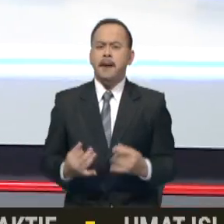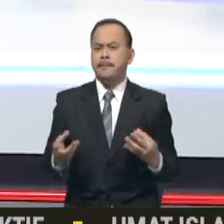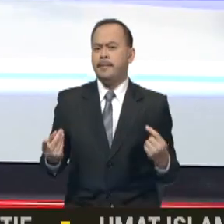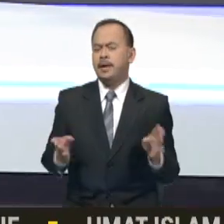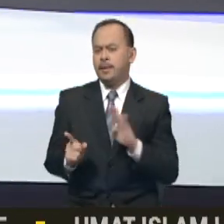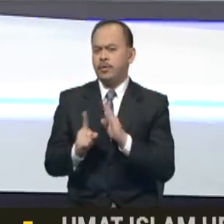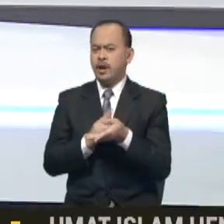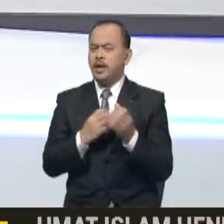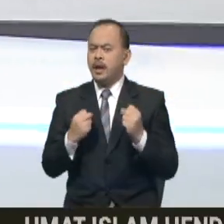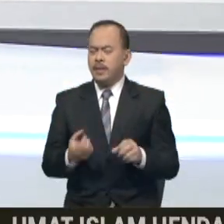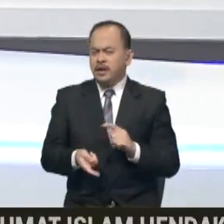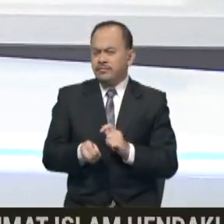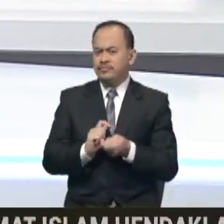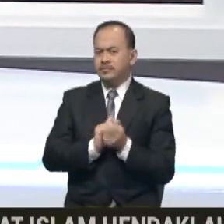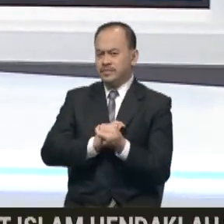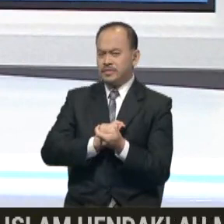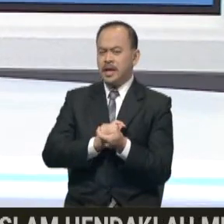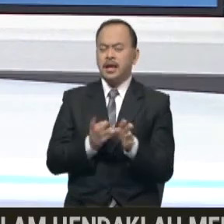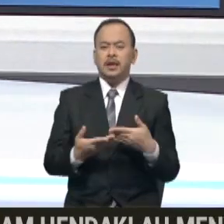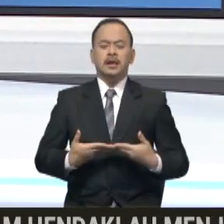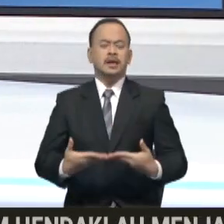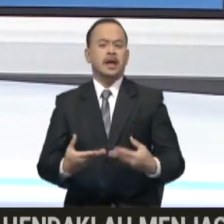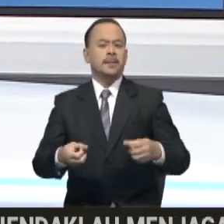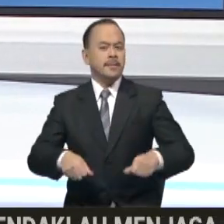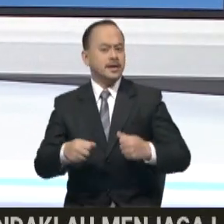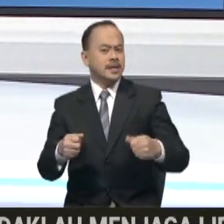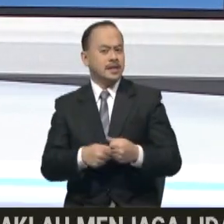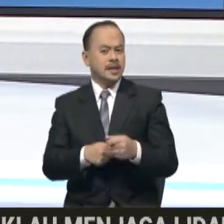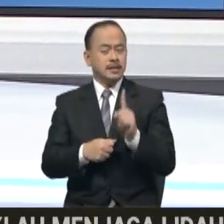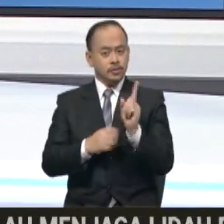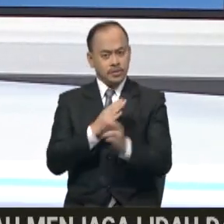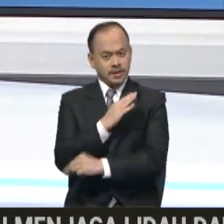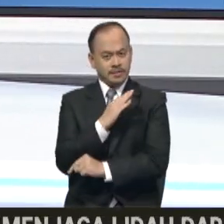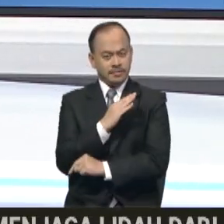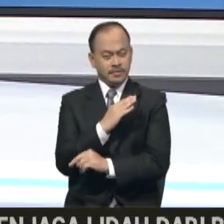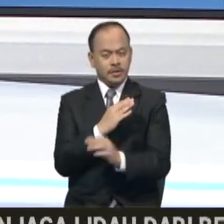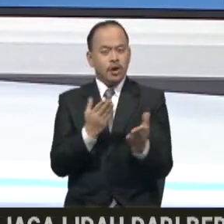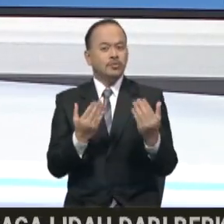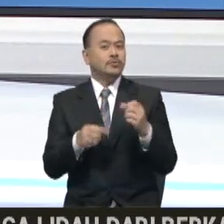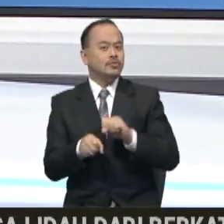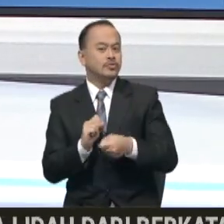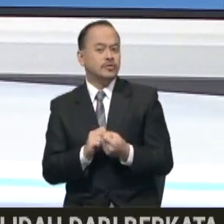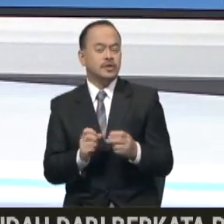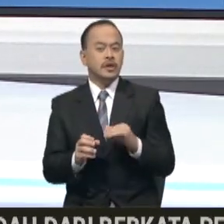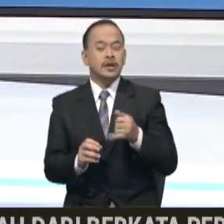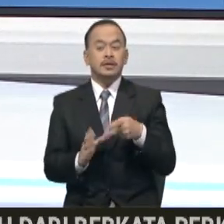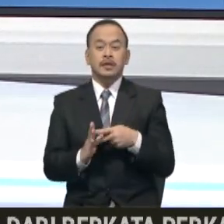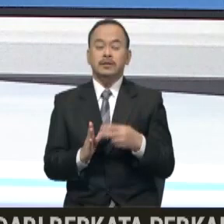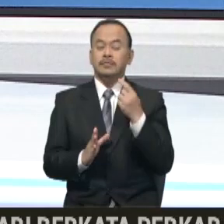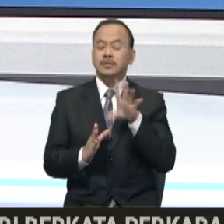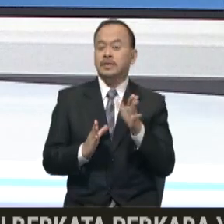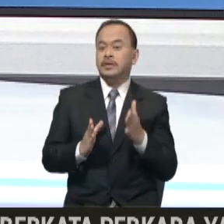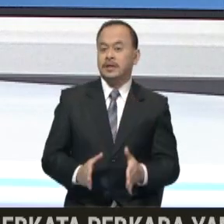Kepelbagaian budaya boleh diterjemahkan melalui hidangan masakan sesebuah negara. Sehubungan itu, Suruhanjaya Tinggi Malaysia